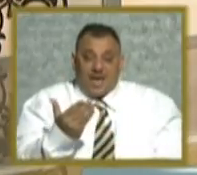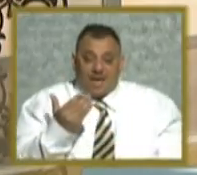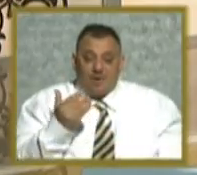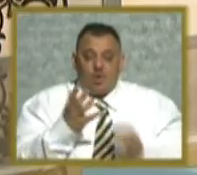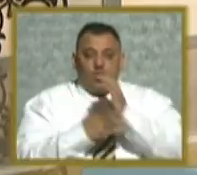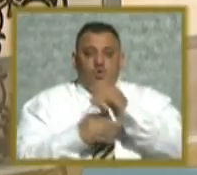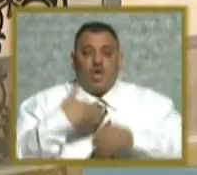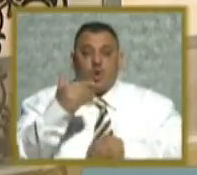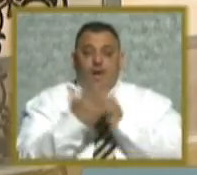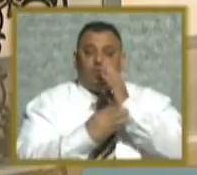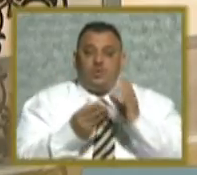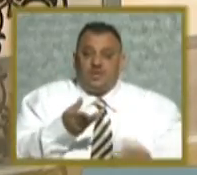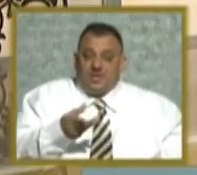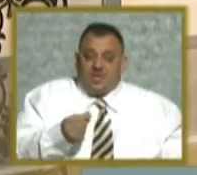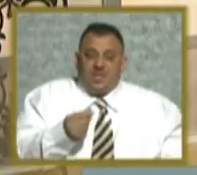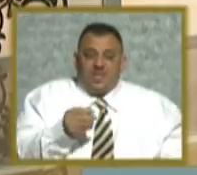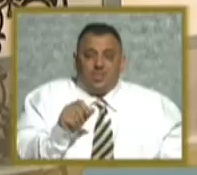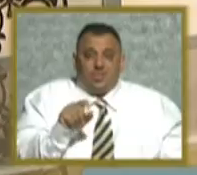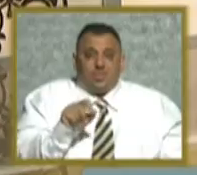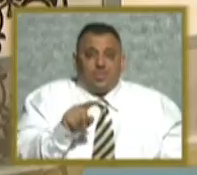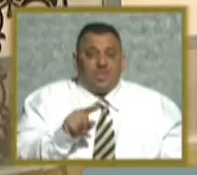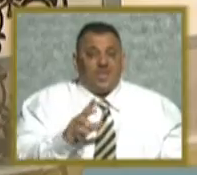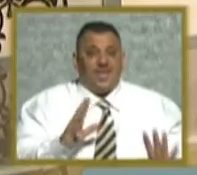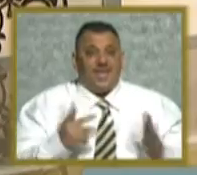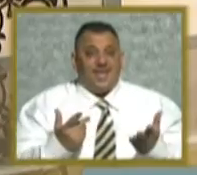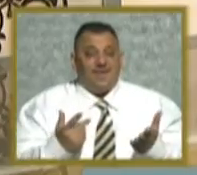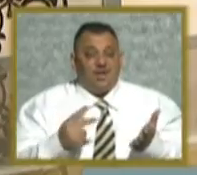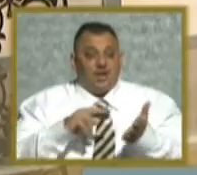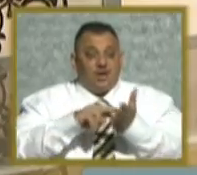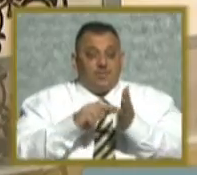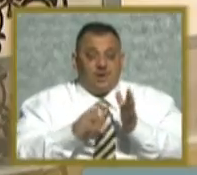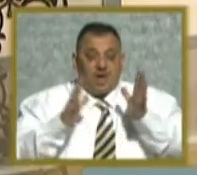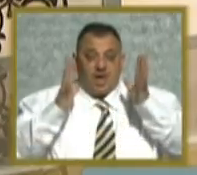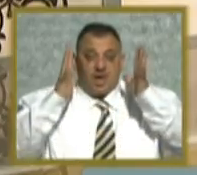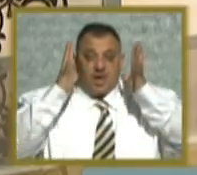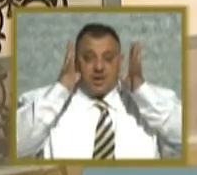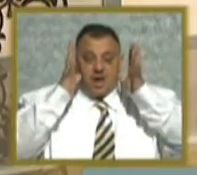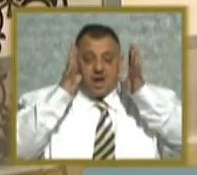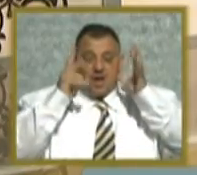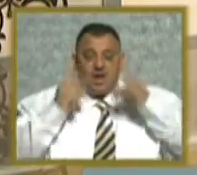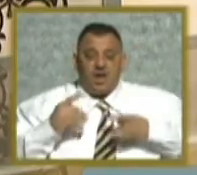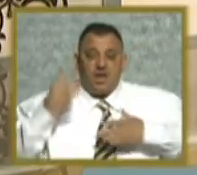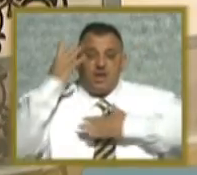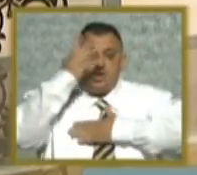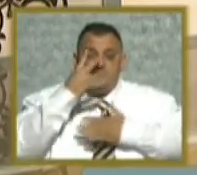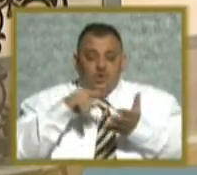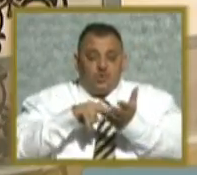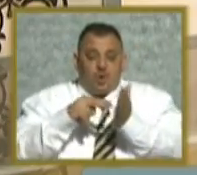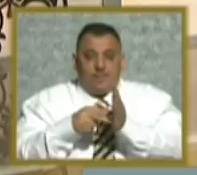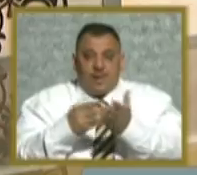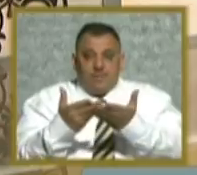يكون موجود إلى أن تدخل الصلاة أو بعد الوضوء، في هذه الحالة الإنسان يصلي به ويتطهر أما ماذا